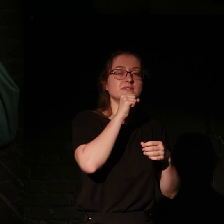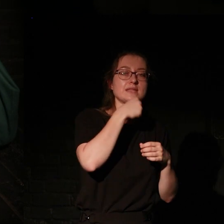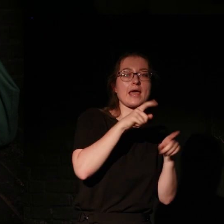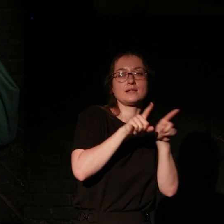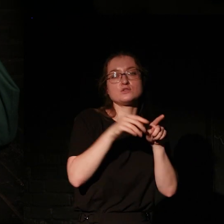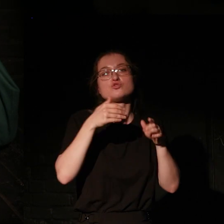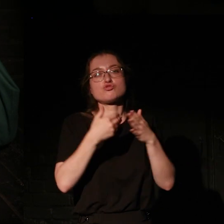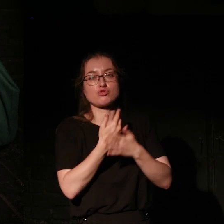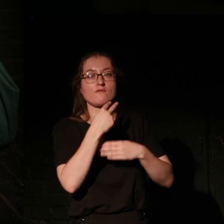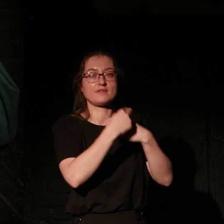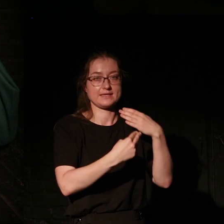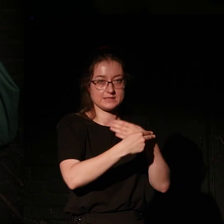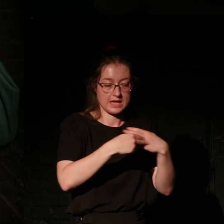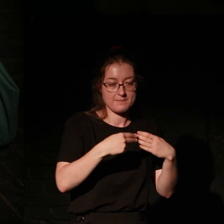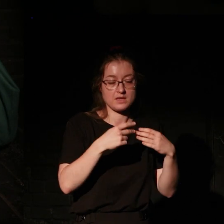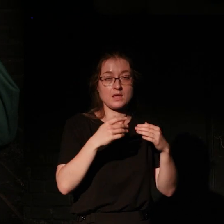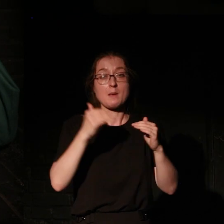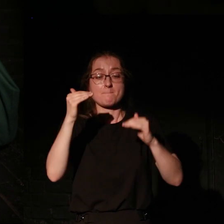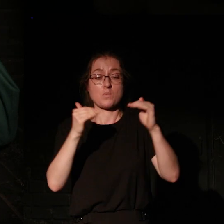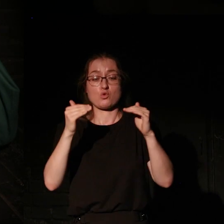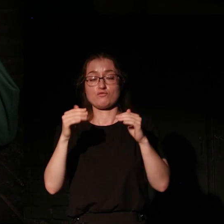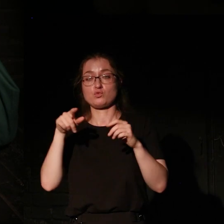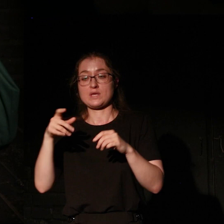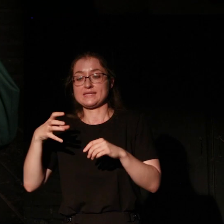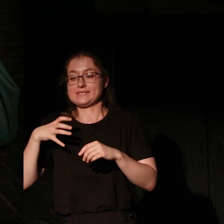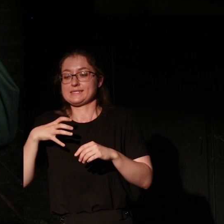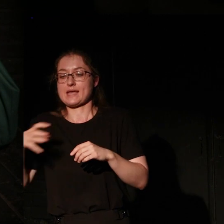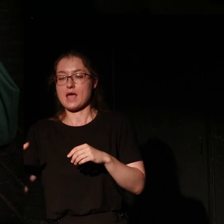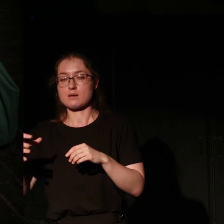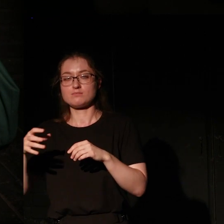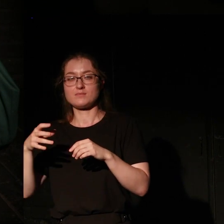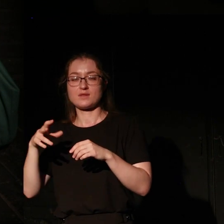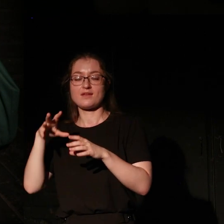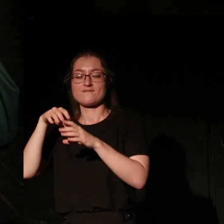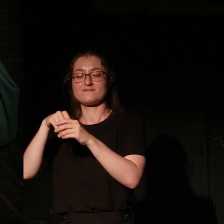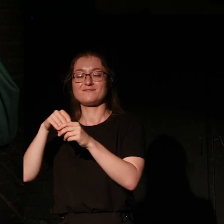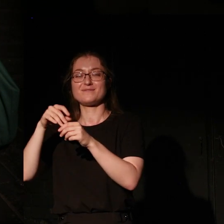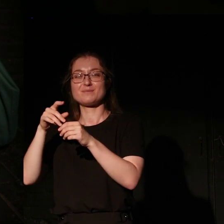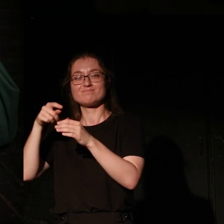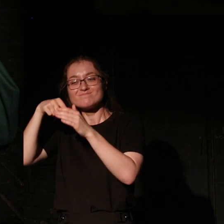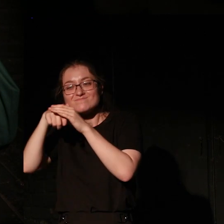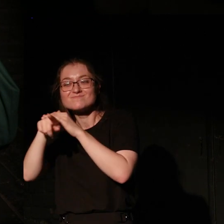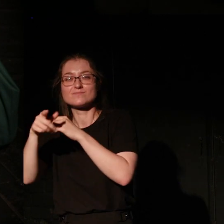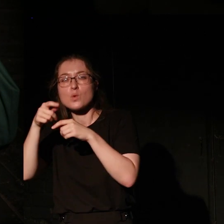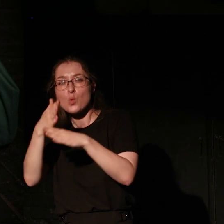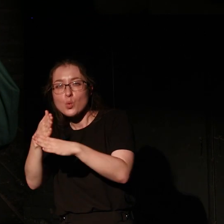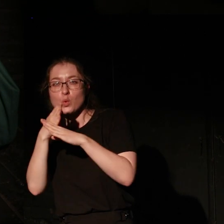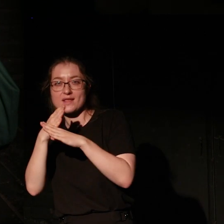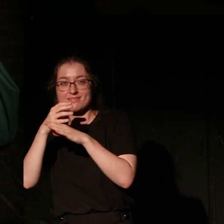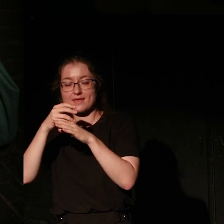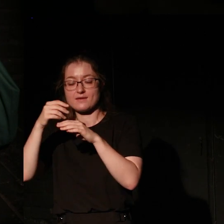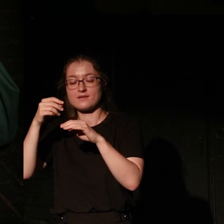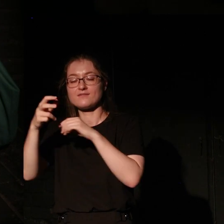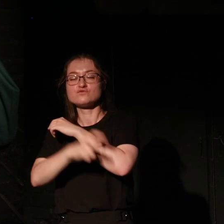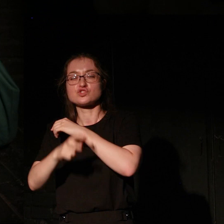do skarbu, który ukryty jest w sianie, ukryty jest w żłobie. No i teraz należałoby